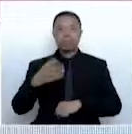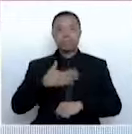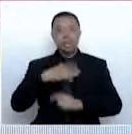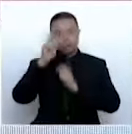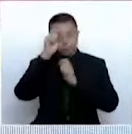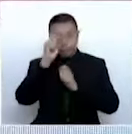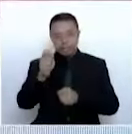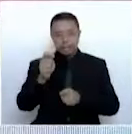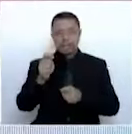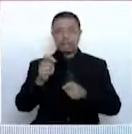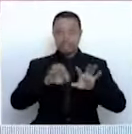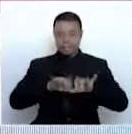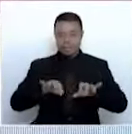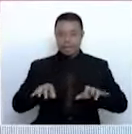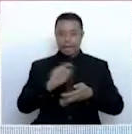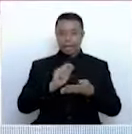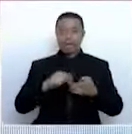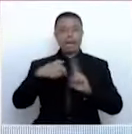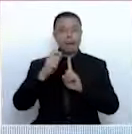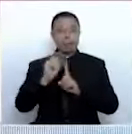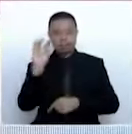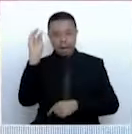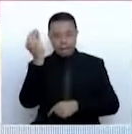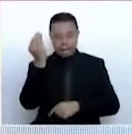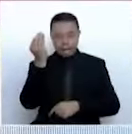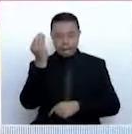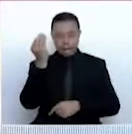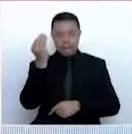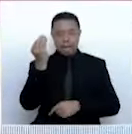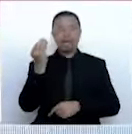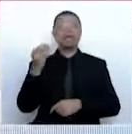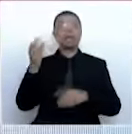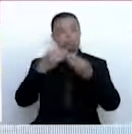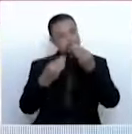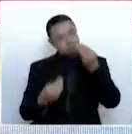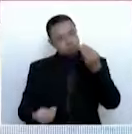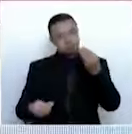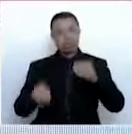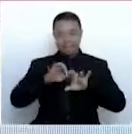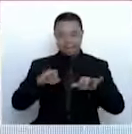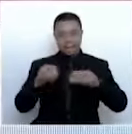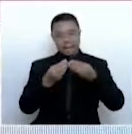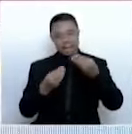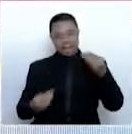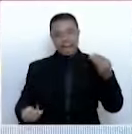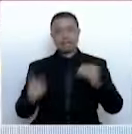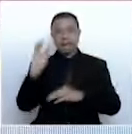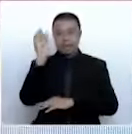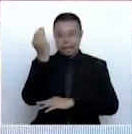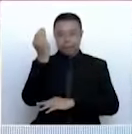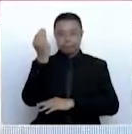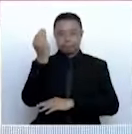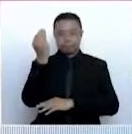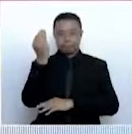saya hormati Sekretaris KPU Provinsi DKI Jakarta beserta jajaran sekretariat KPU Provinsi DKI